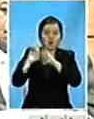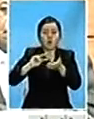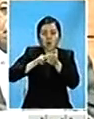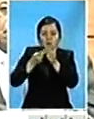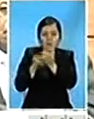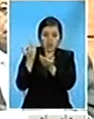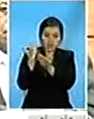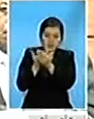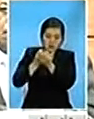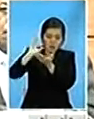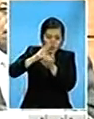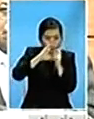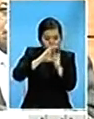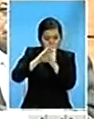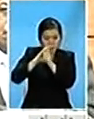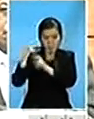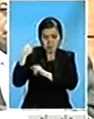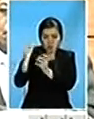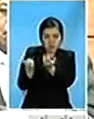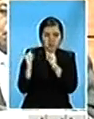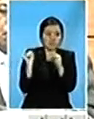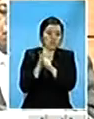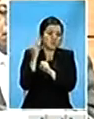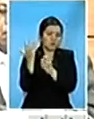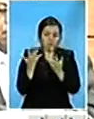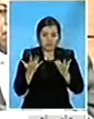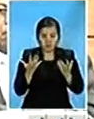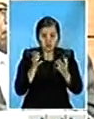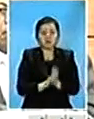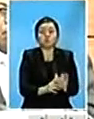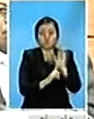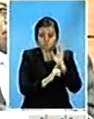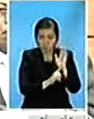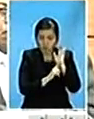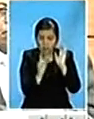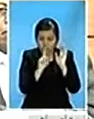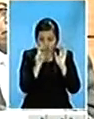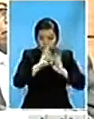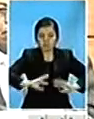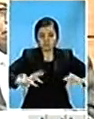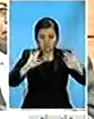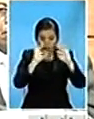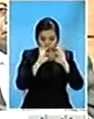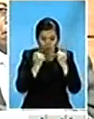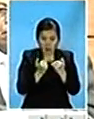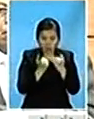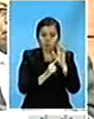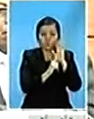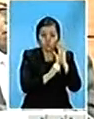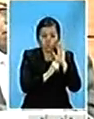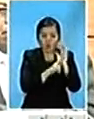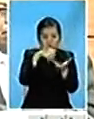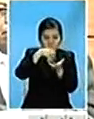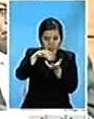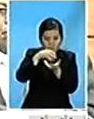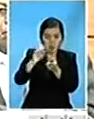าต่อเม็ดเงินงบประมาณที่จะมีการใช้จ่ายผมขอยกตัวอย่างที่สำคัญนะครับและในตัวอย่างนี้ก็